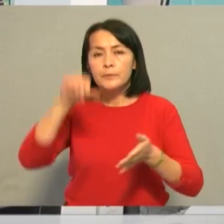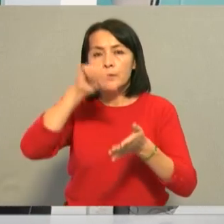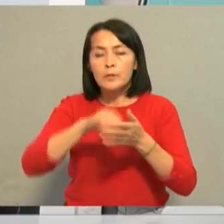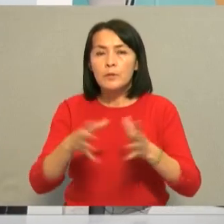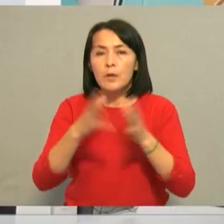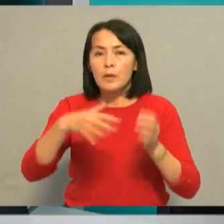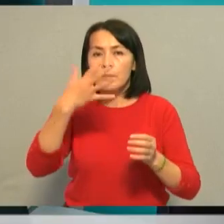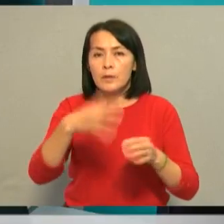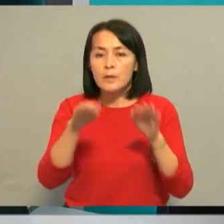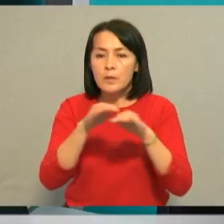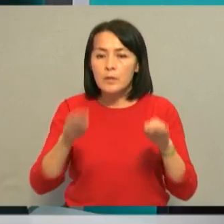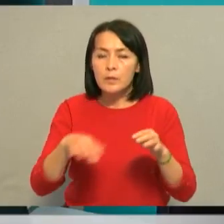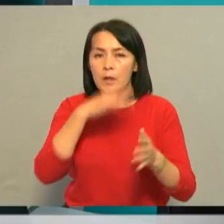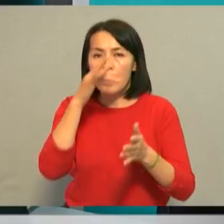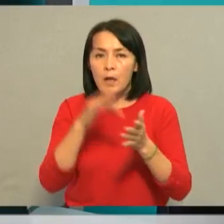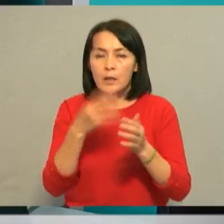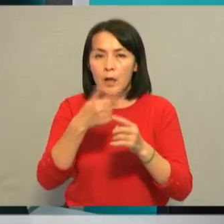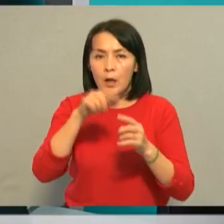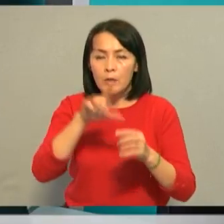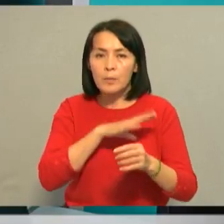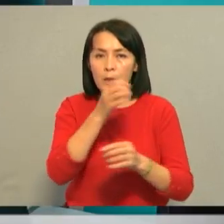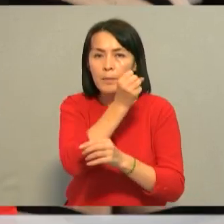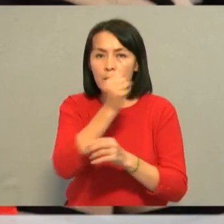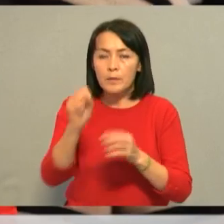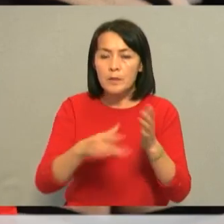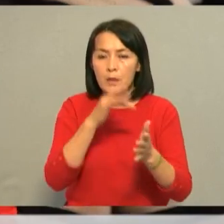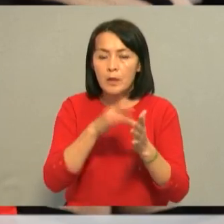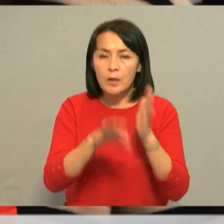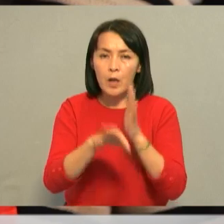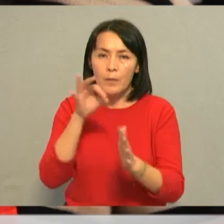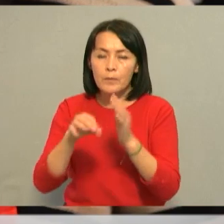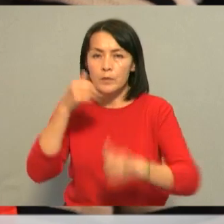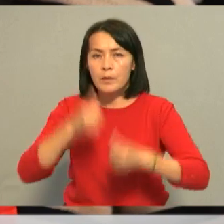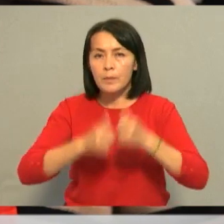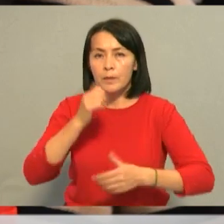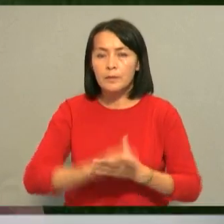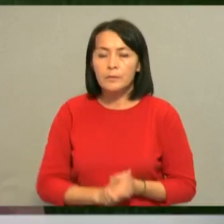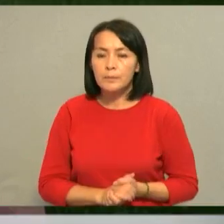участие около п школьников Мегаполиса которые стали победителями городского отборочного